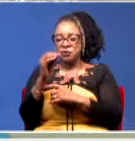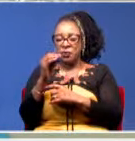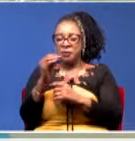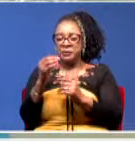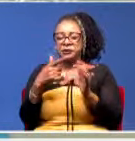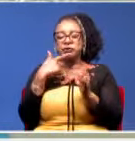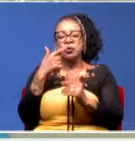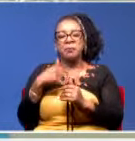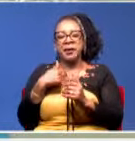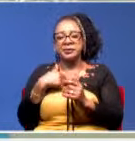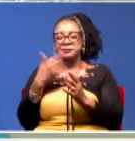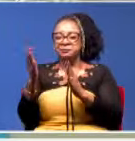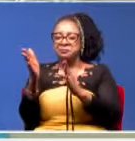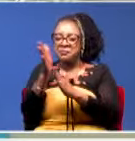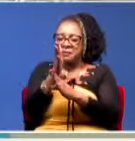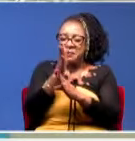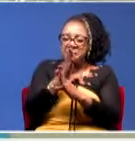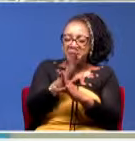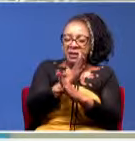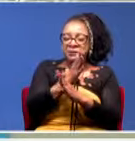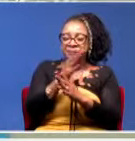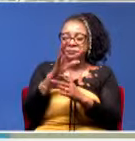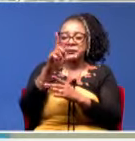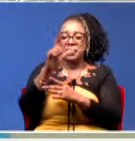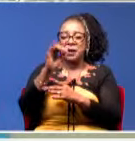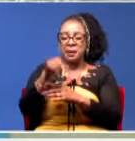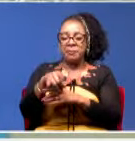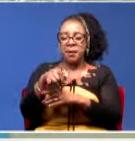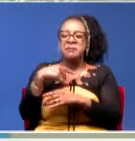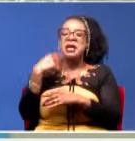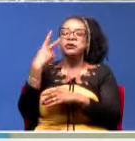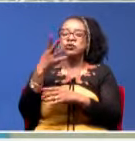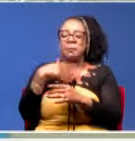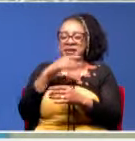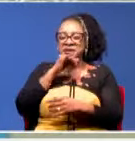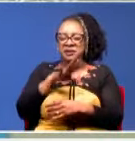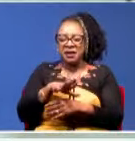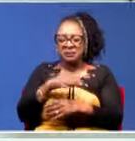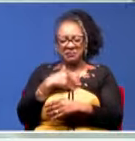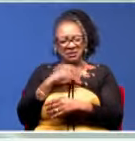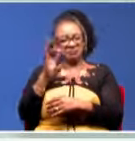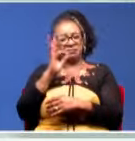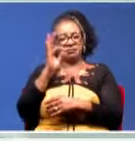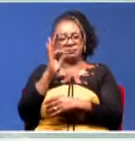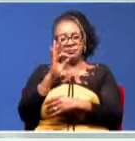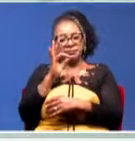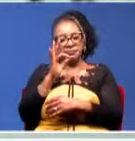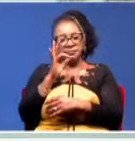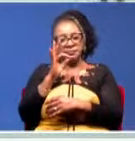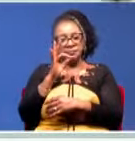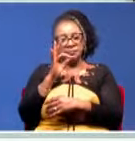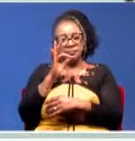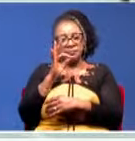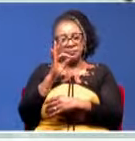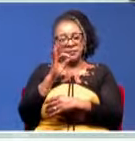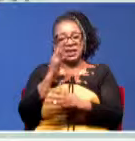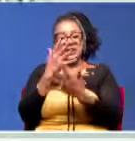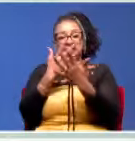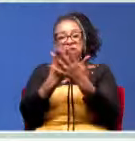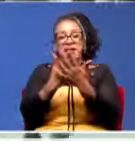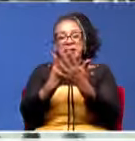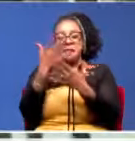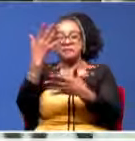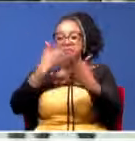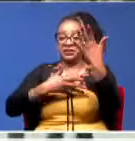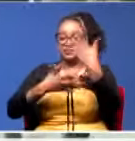Akaniambia, akanirudishia nyuma hiyo clip. Nikaona ni mtoto wangu, nikashangaa. In the cells, Mwangi came face to face with